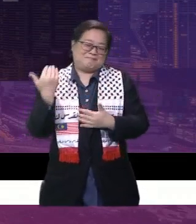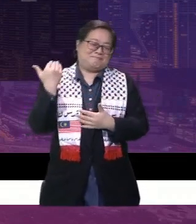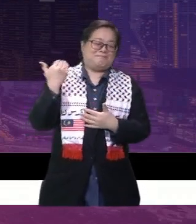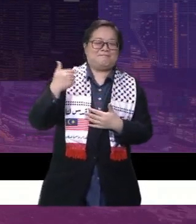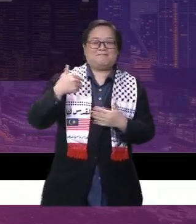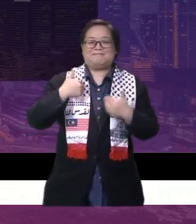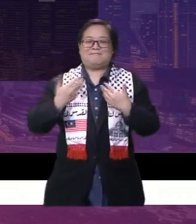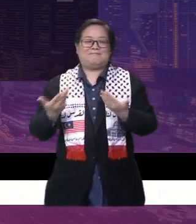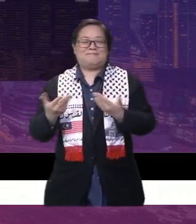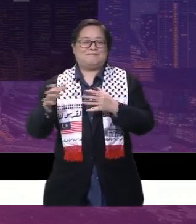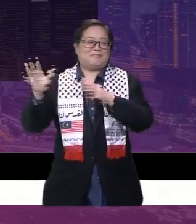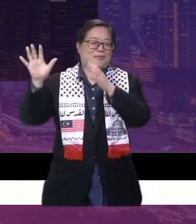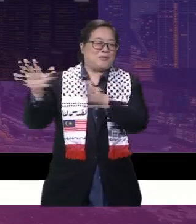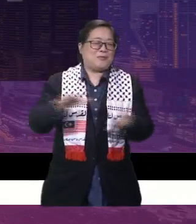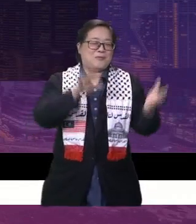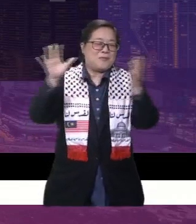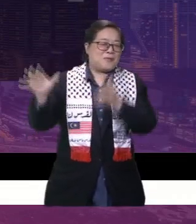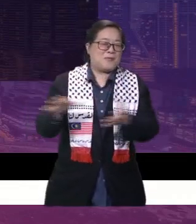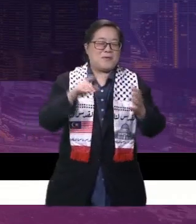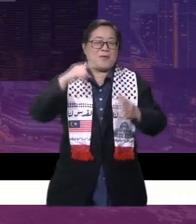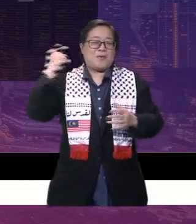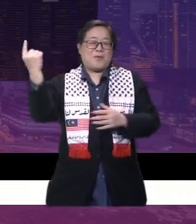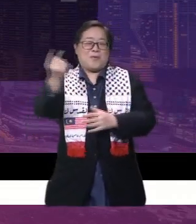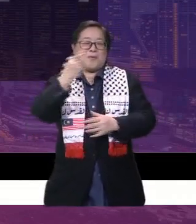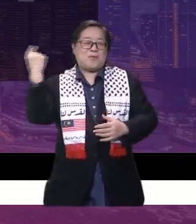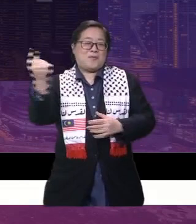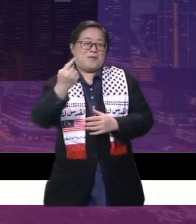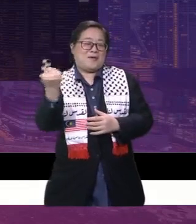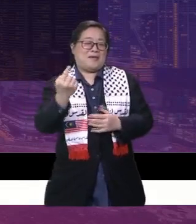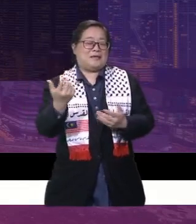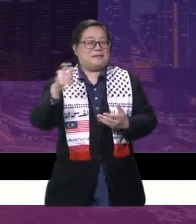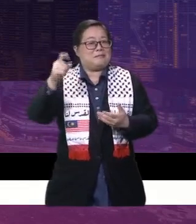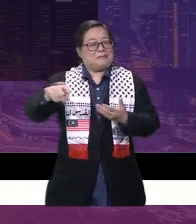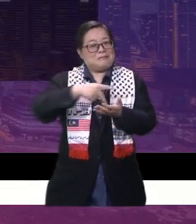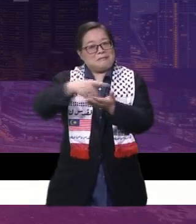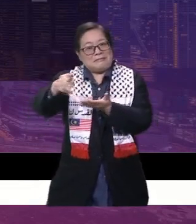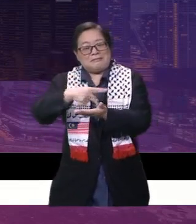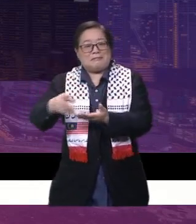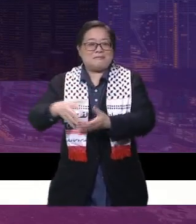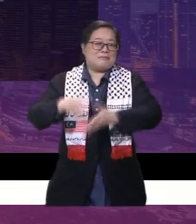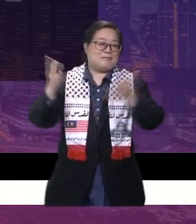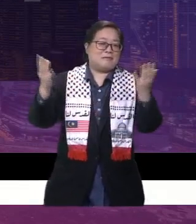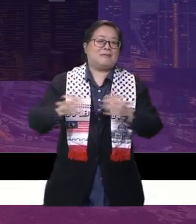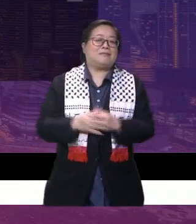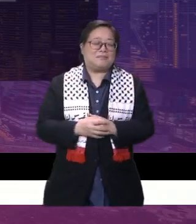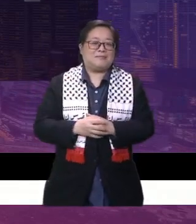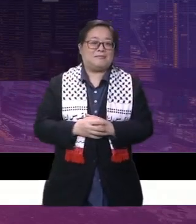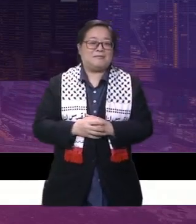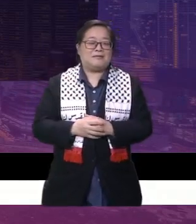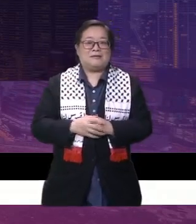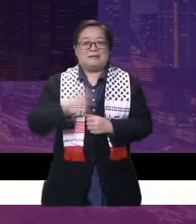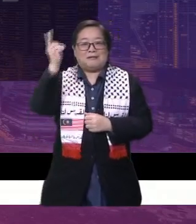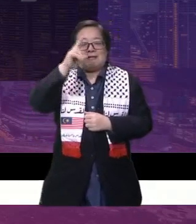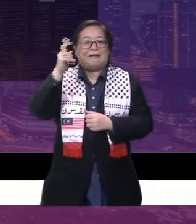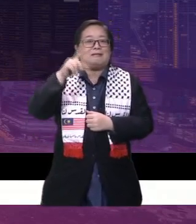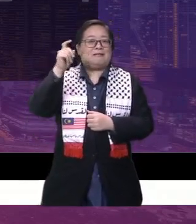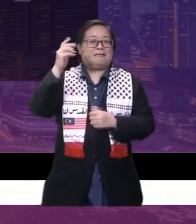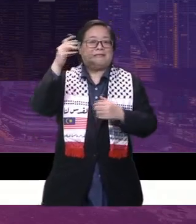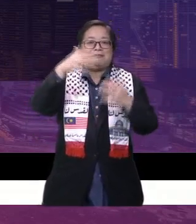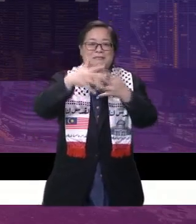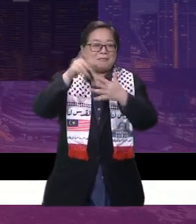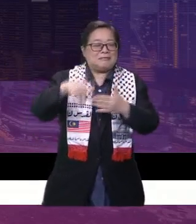ada ada ribut Harin yang mukanan ban kajan am unukembantuakyat